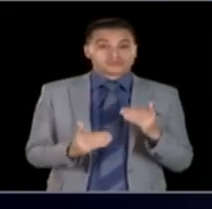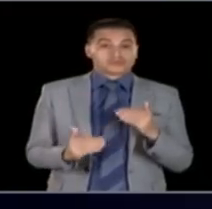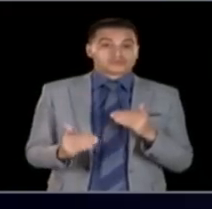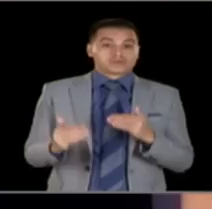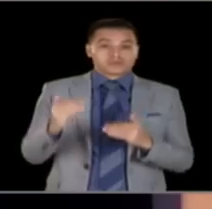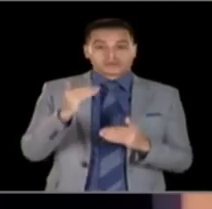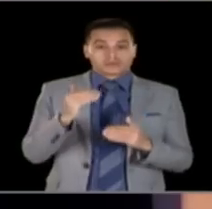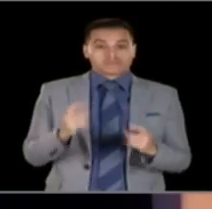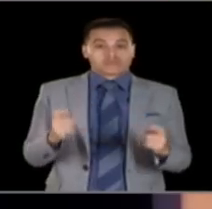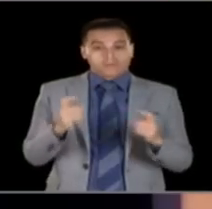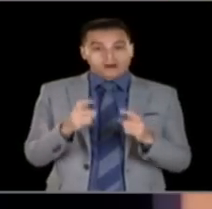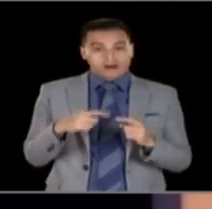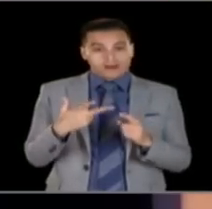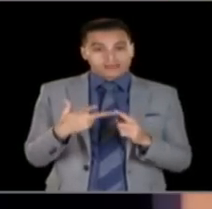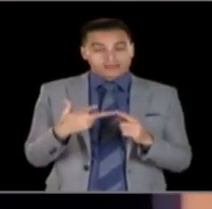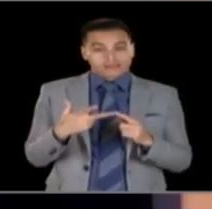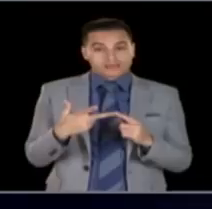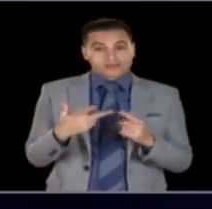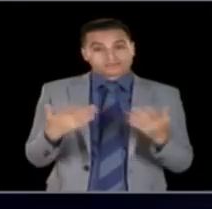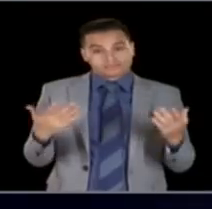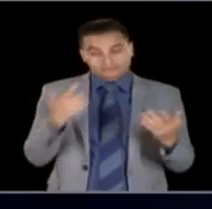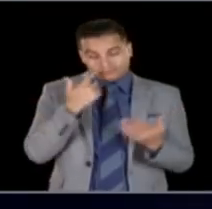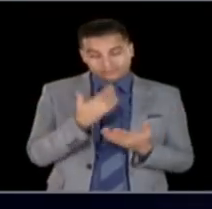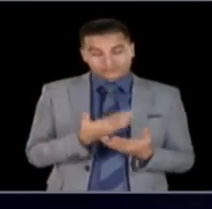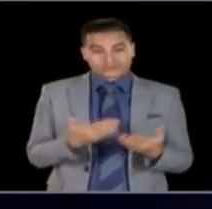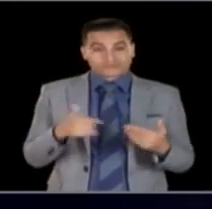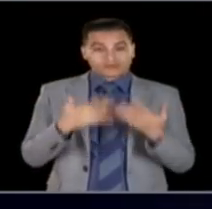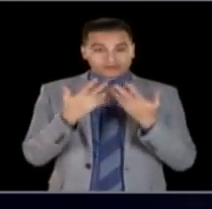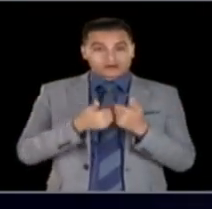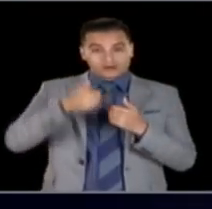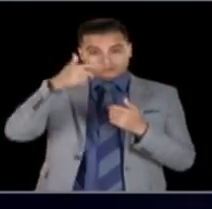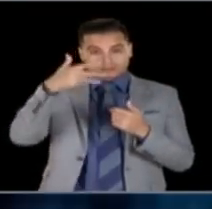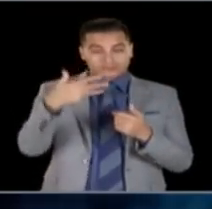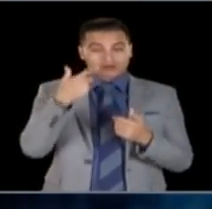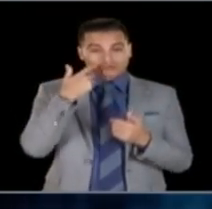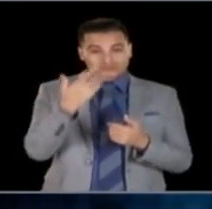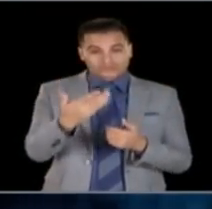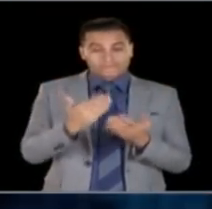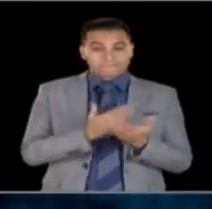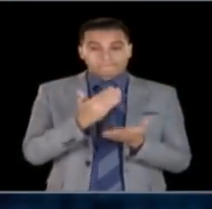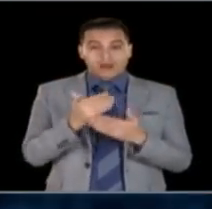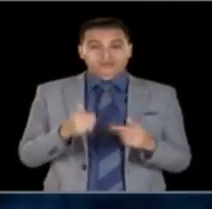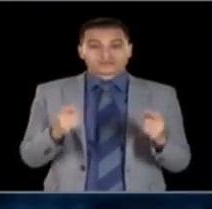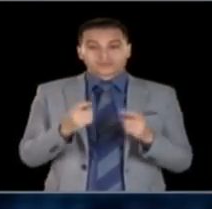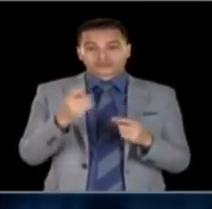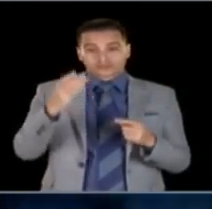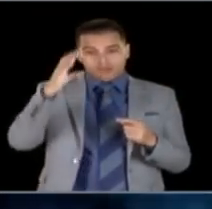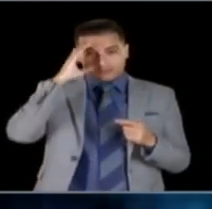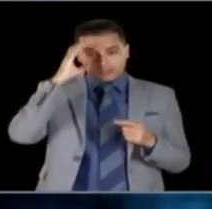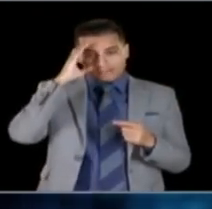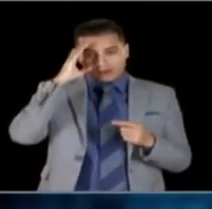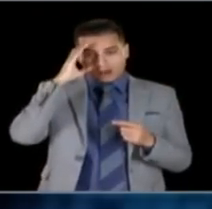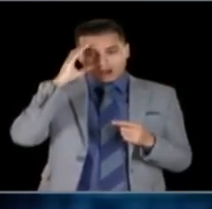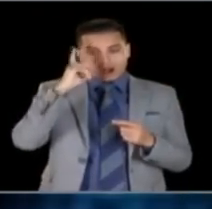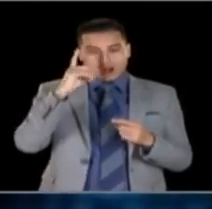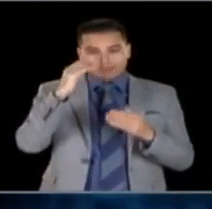وهتستنوا المباراة اللي جاية الجولة الثالثة. خلينا نشوف ترتيب المجموعة بعد ماتش النهاردة.